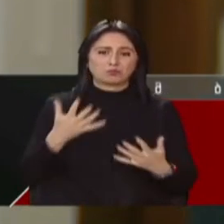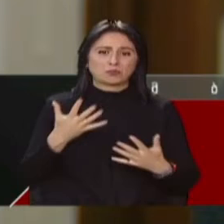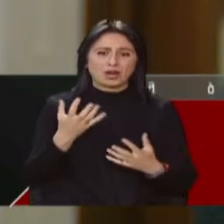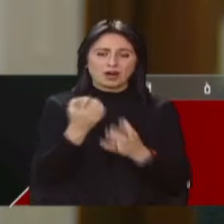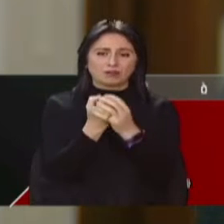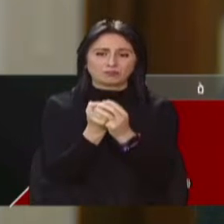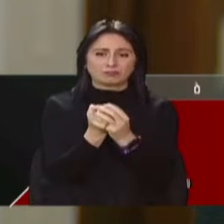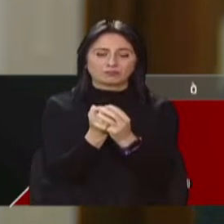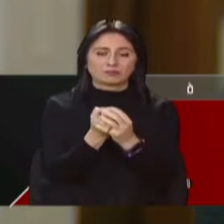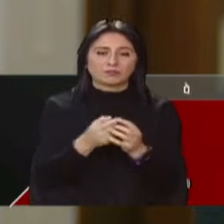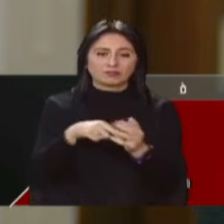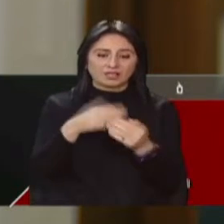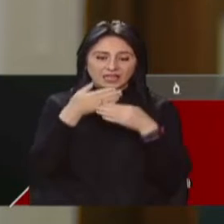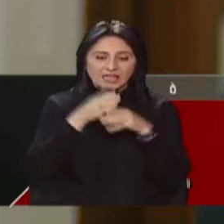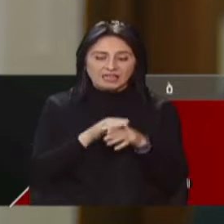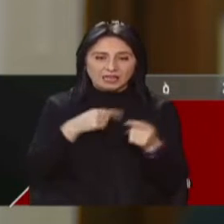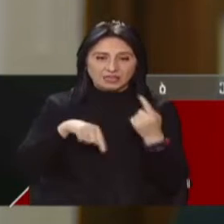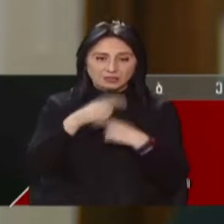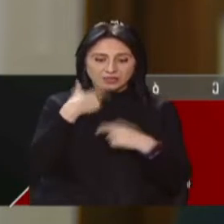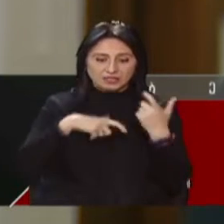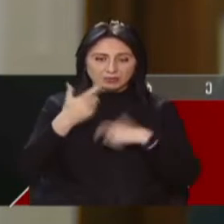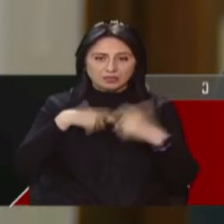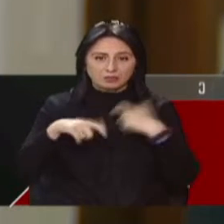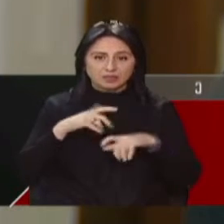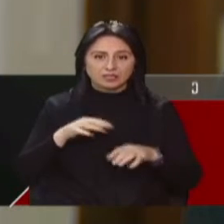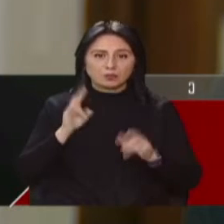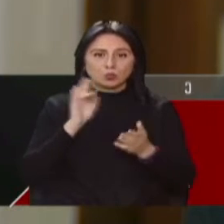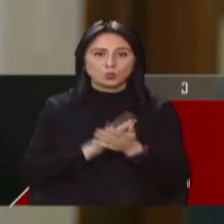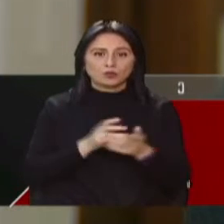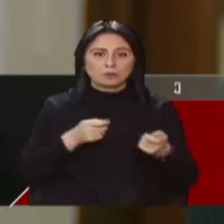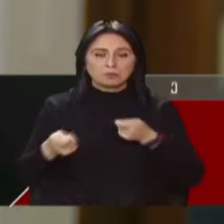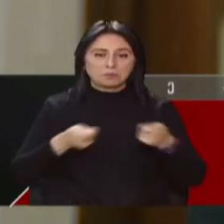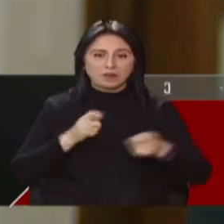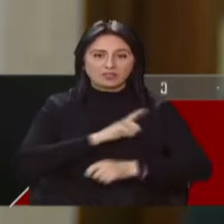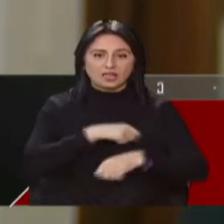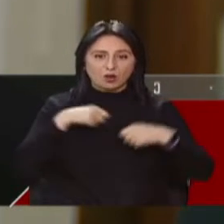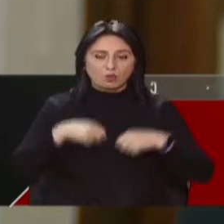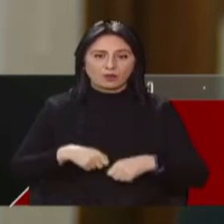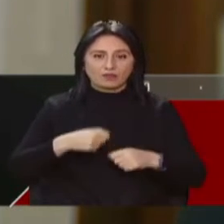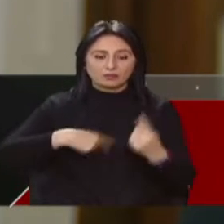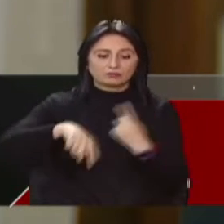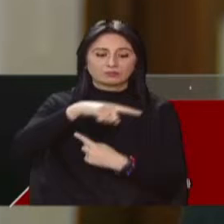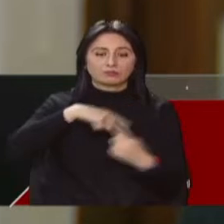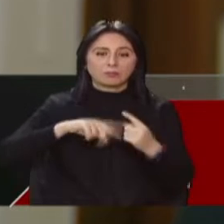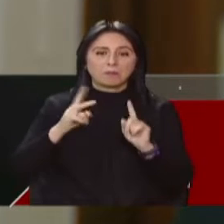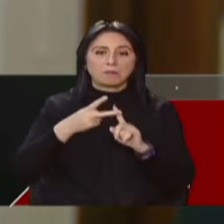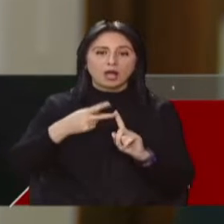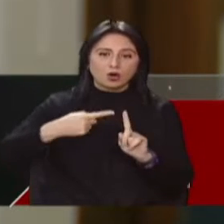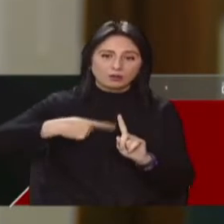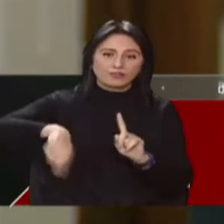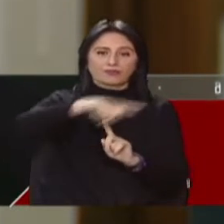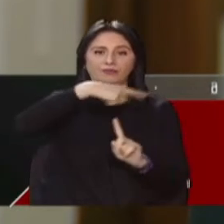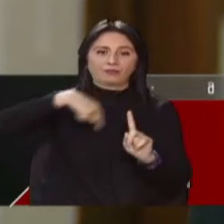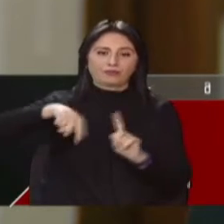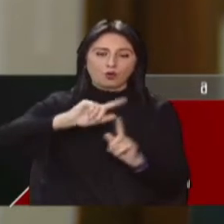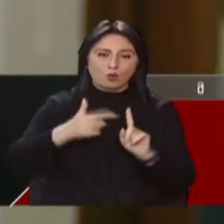მუჭა ადამიანები, რომლებიც ინაწილებენ მუდმივად სასამართლოს მართვის ძალაუფლებას და კარუს მეორე წრეზე წავიდნენ, უკვე აი